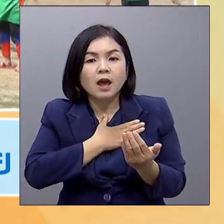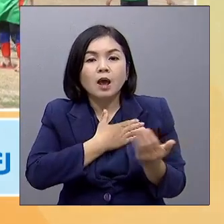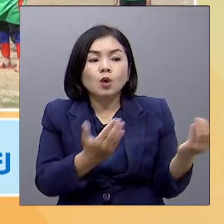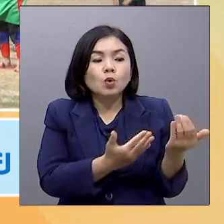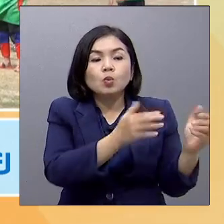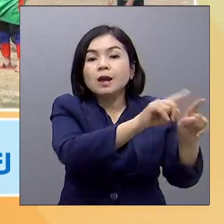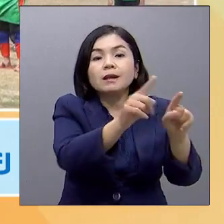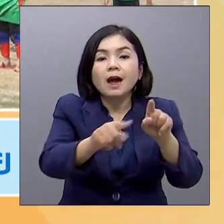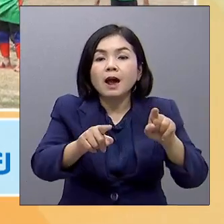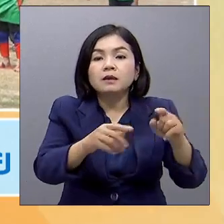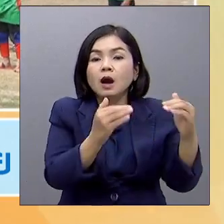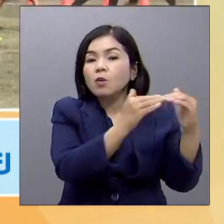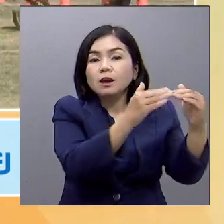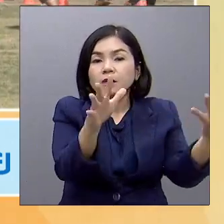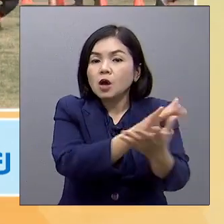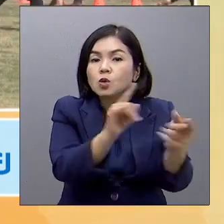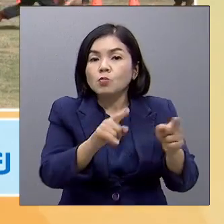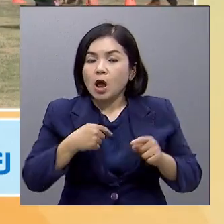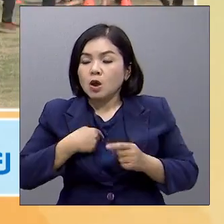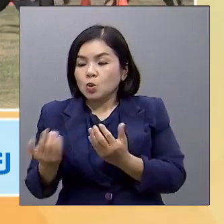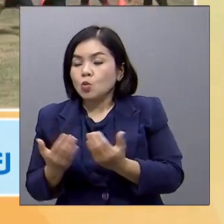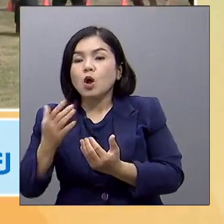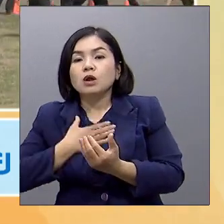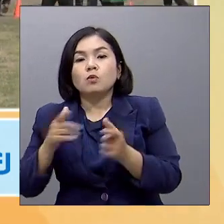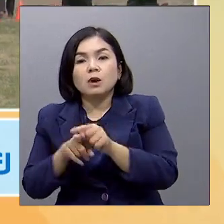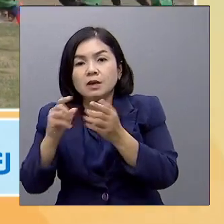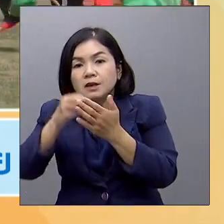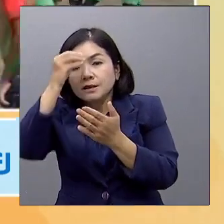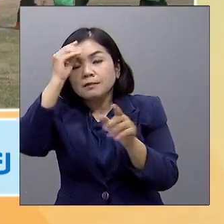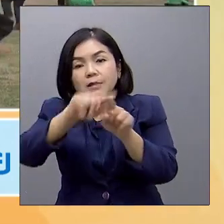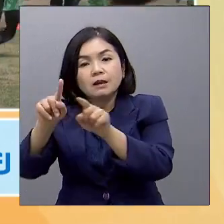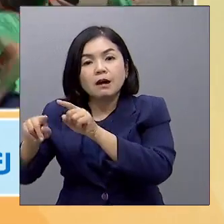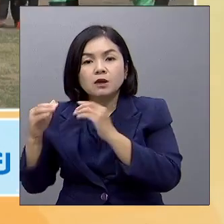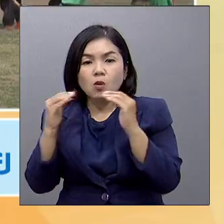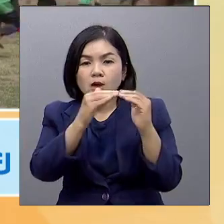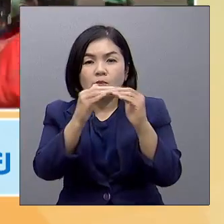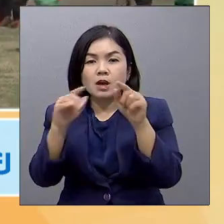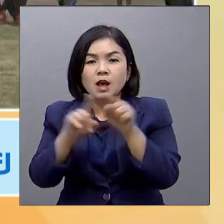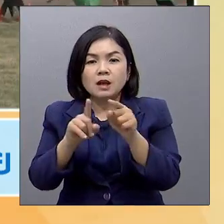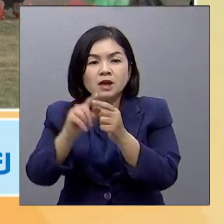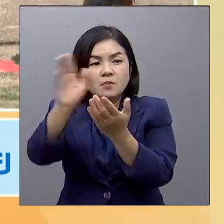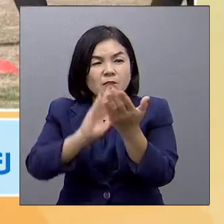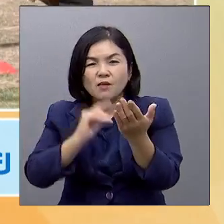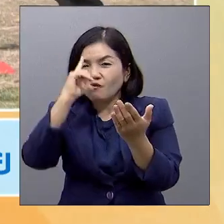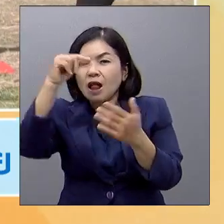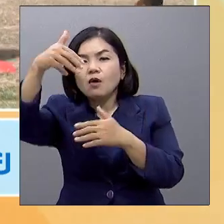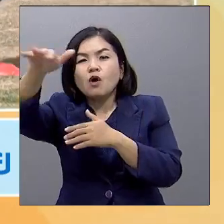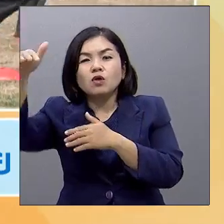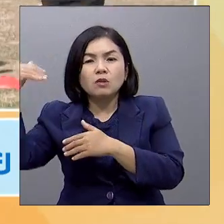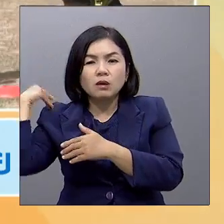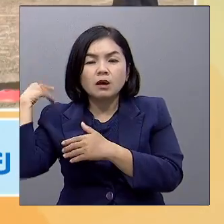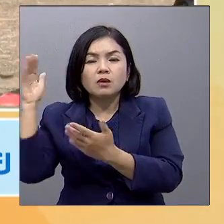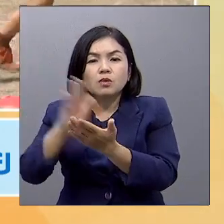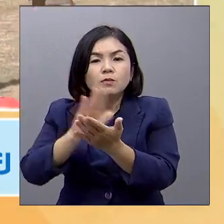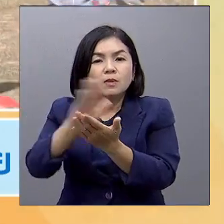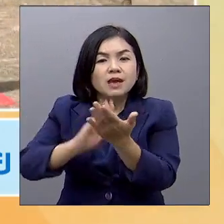อะไรลกตัเองควรจะตองได้เรีนอย่างนั้นซึงใต่ประเทศษจกรรมพระซิษาในโรงเรีนร่มห